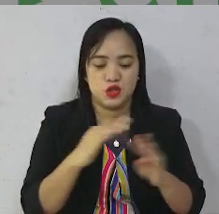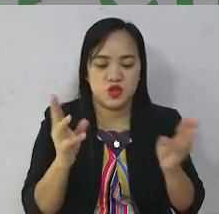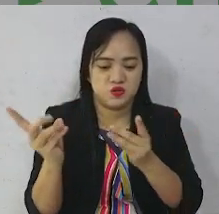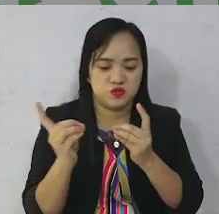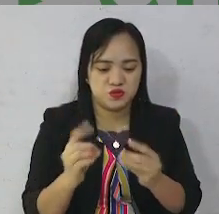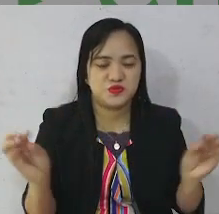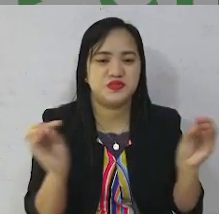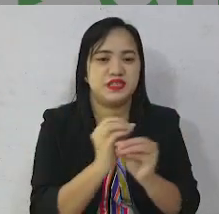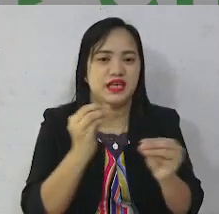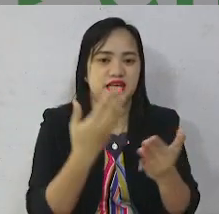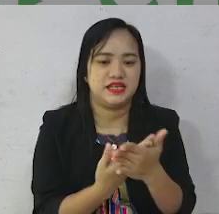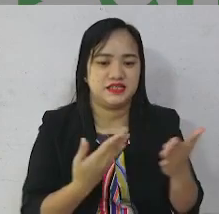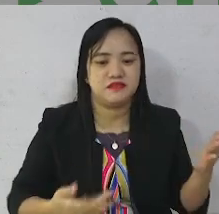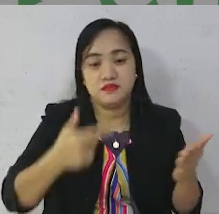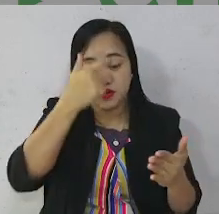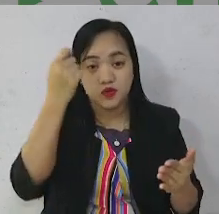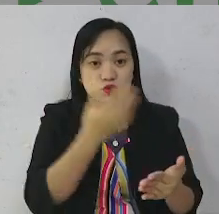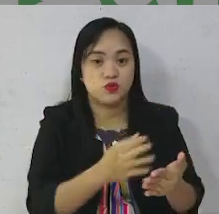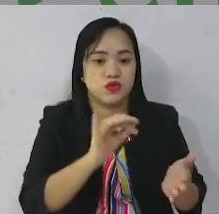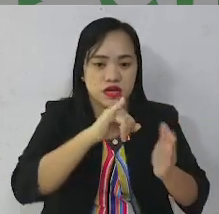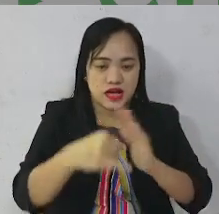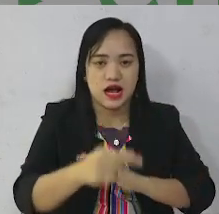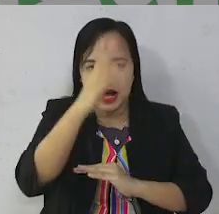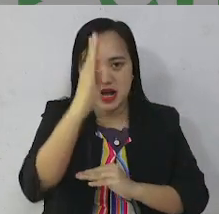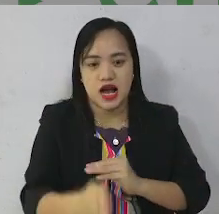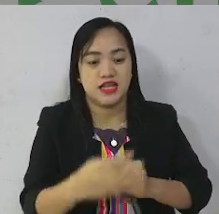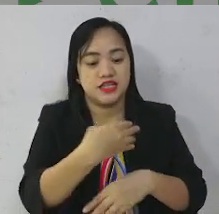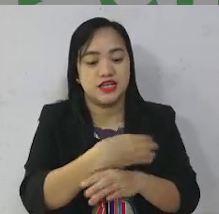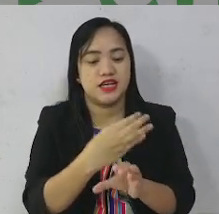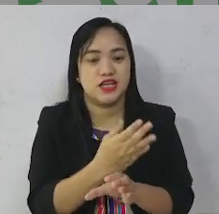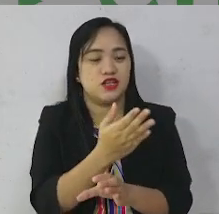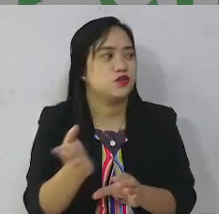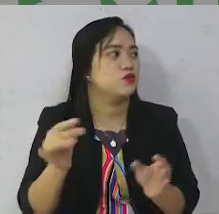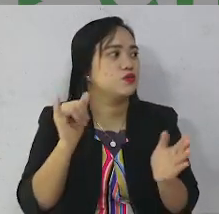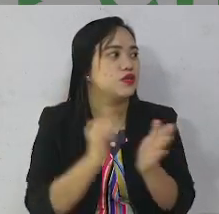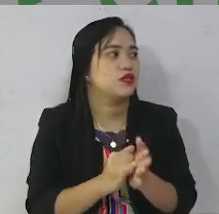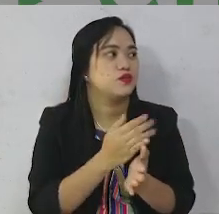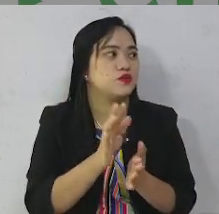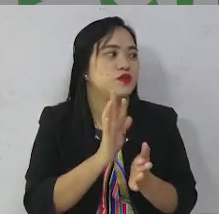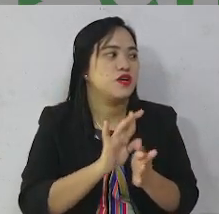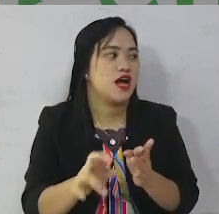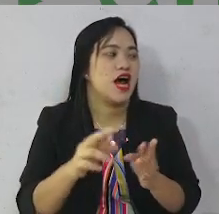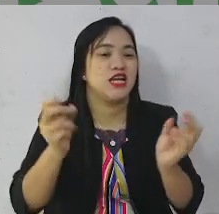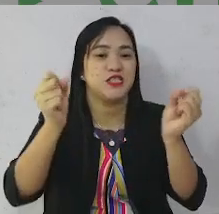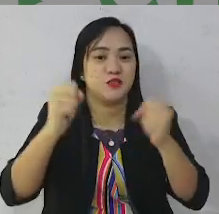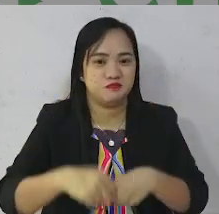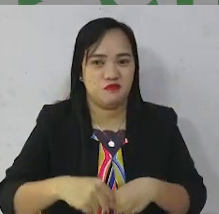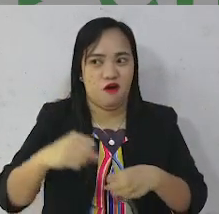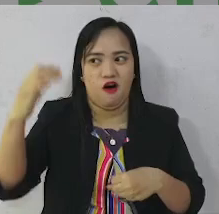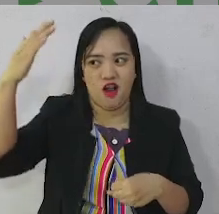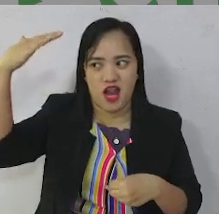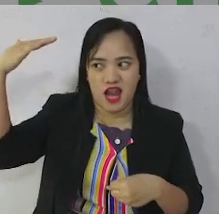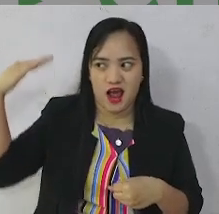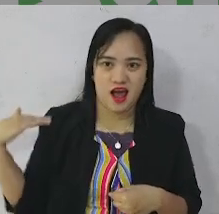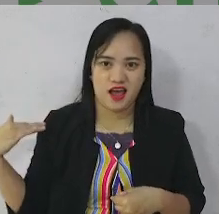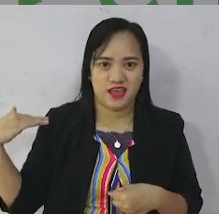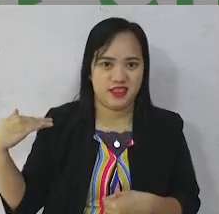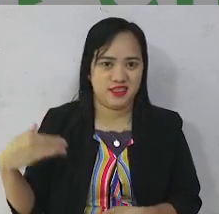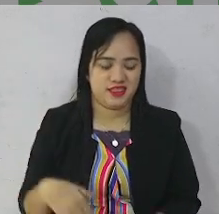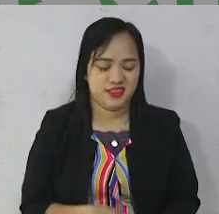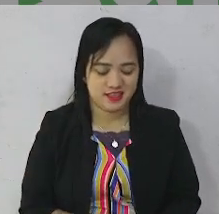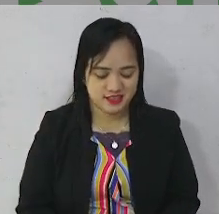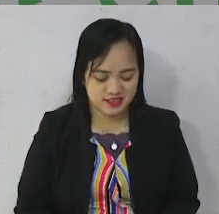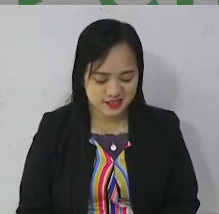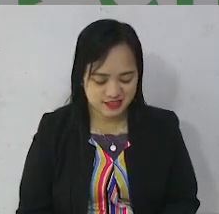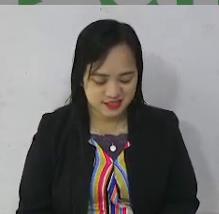matangkad siya kay Sir grem ' ba Oo naman Oo naman parang walang daw malayo Oo nga